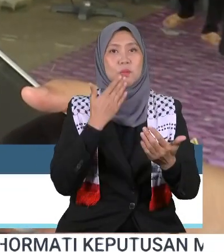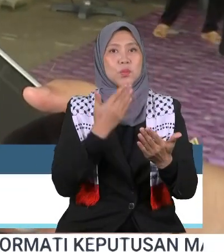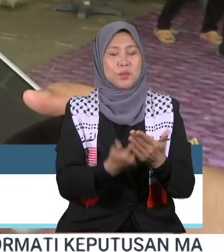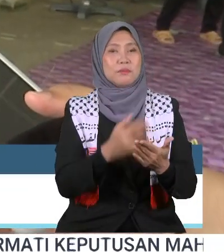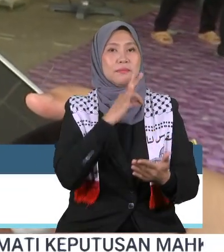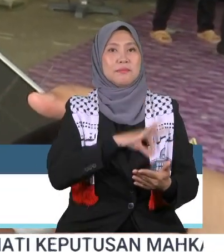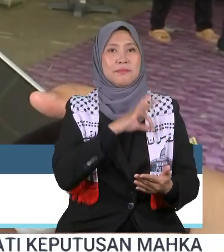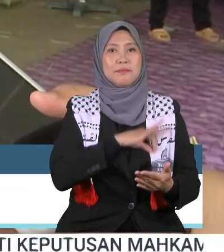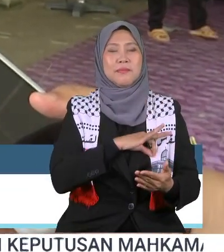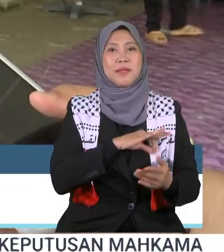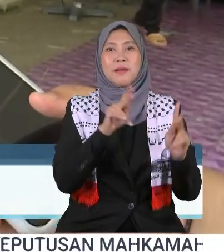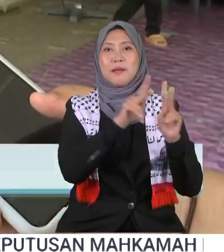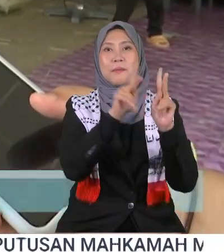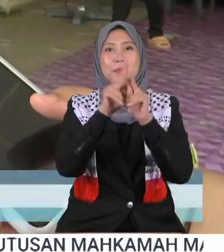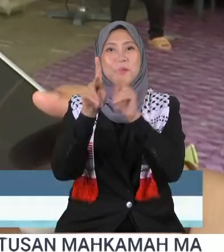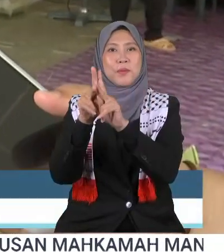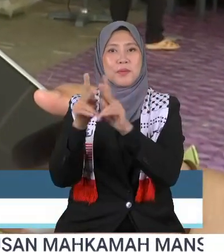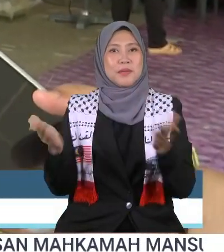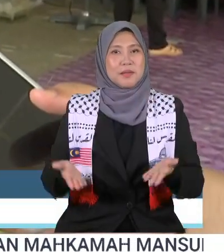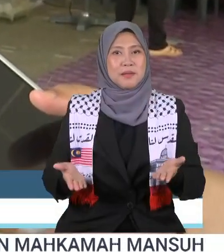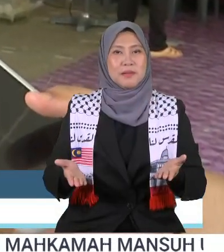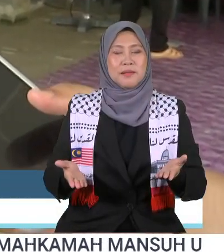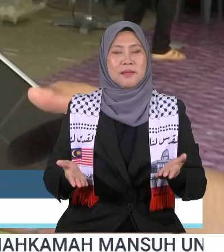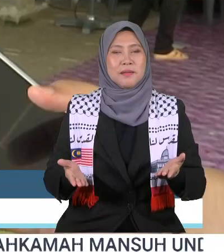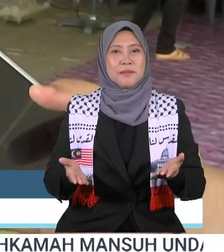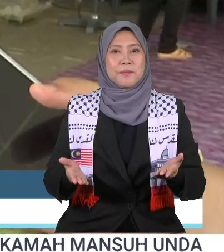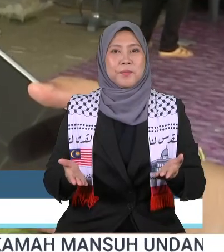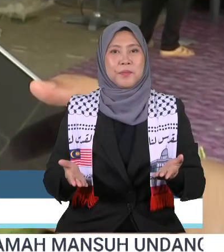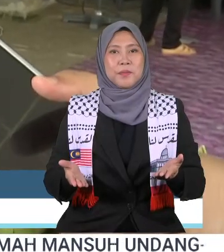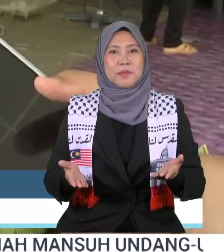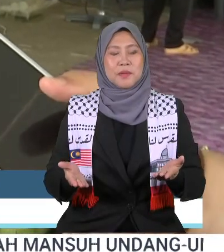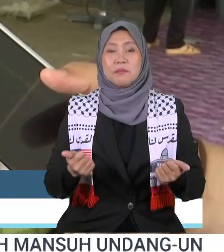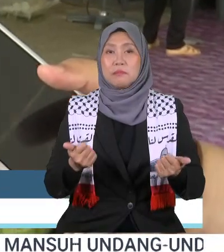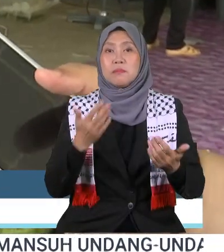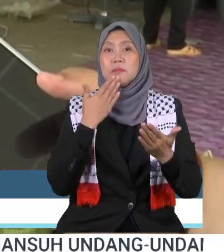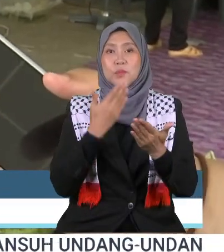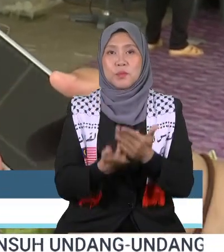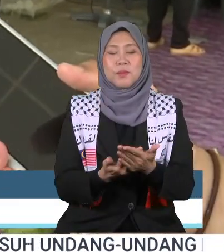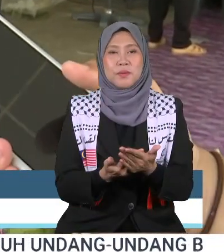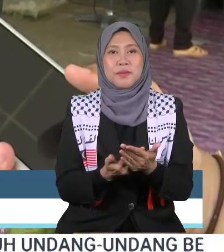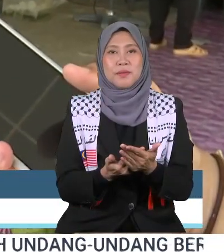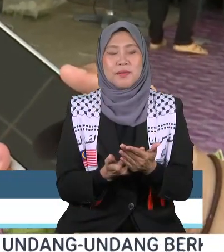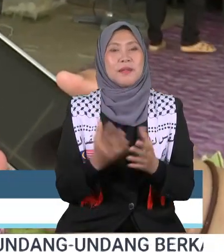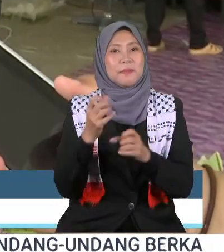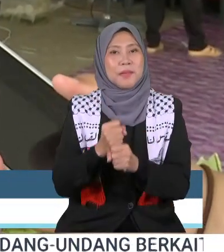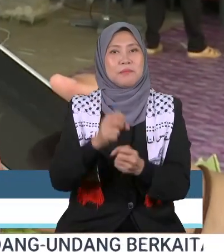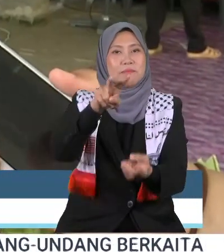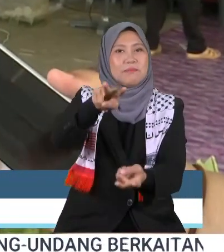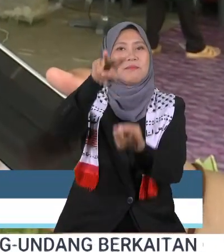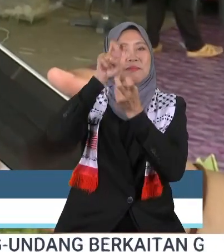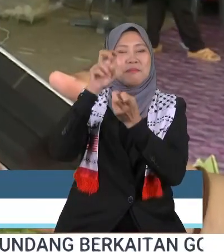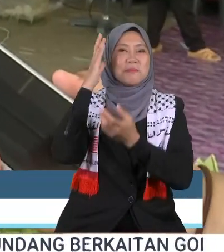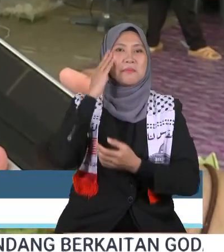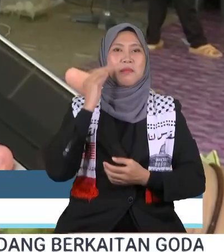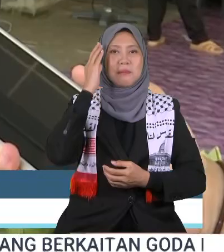kami yang di kampung ni kan, di kampung-kampung macam ni Segaliut, dia amat baik sebab kami dapat pengalaman baru.